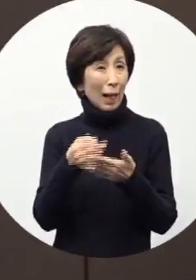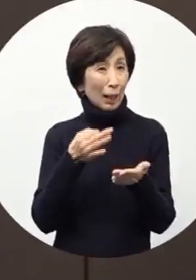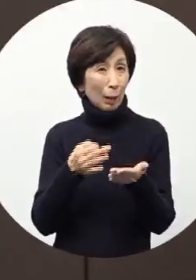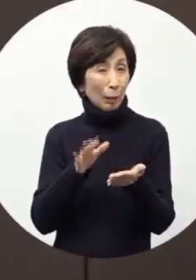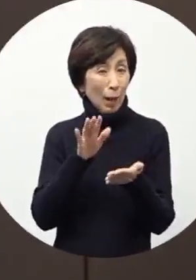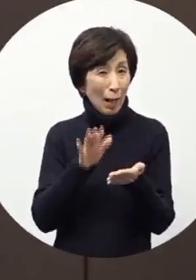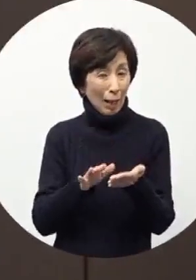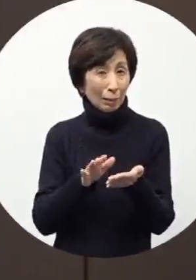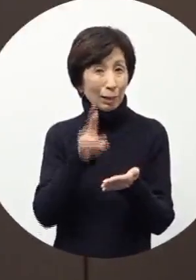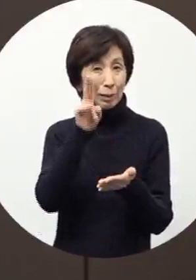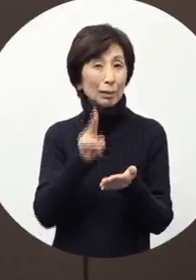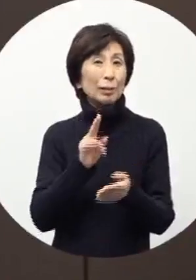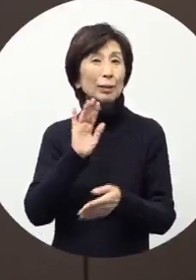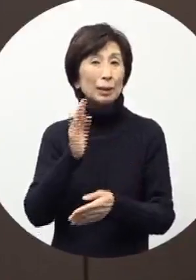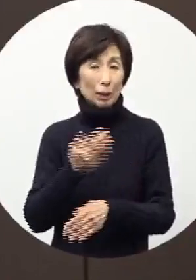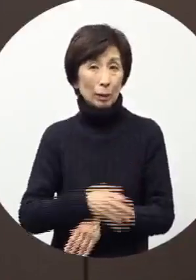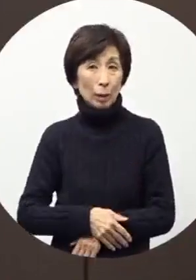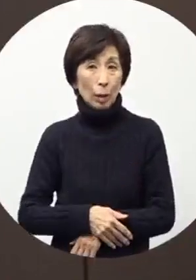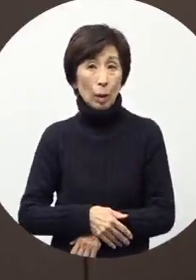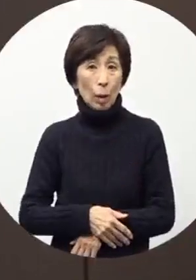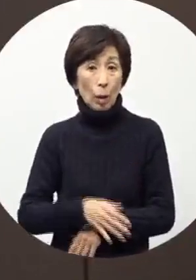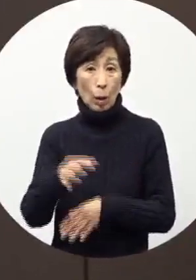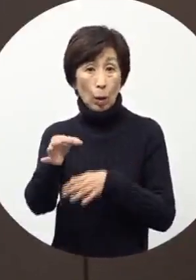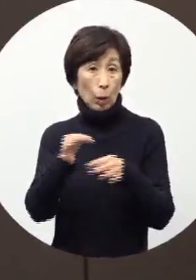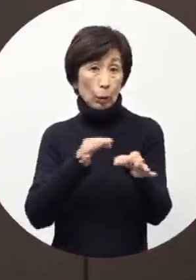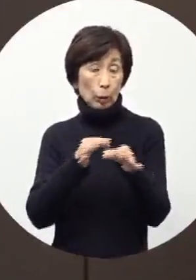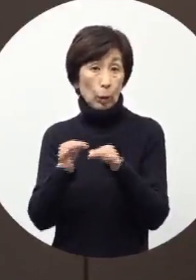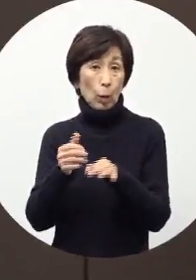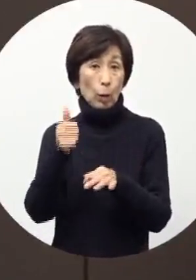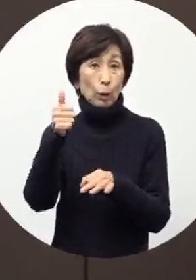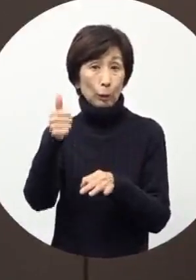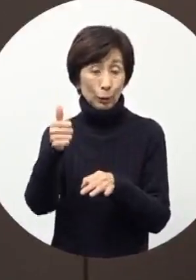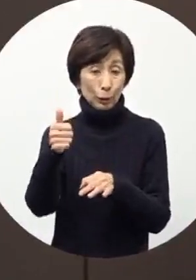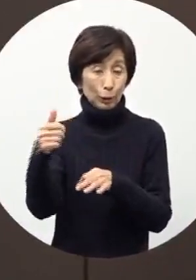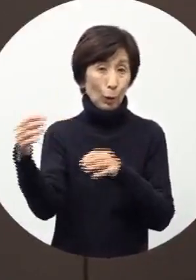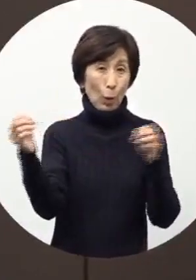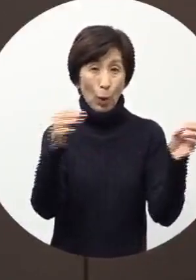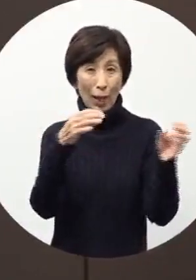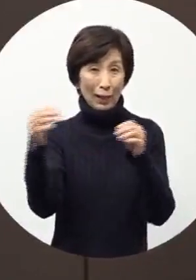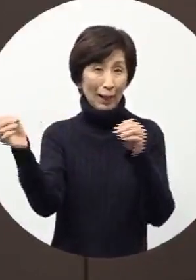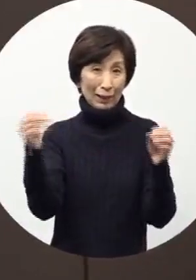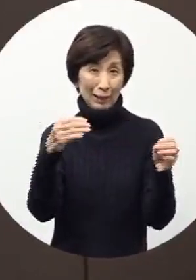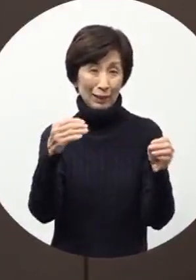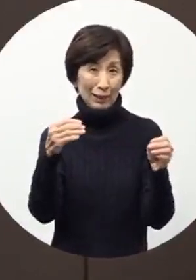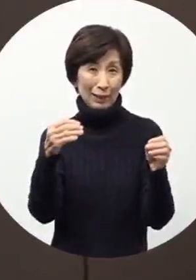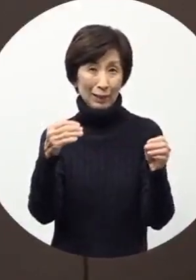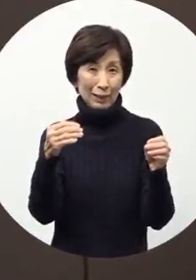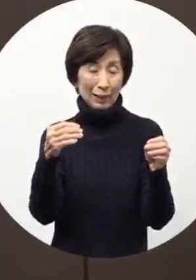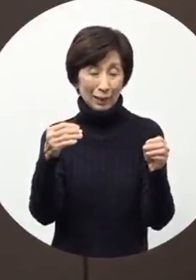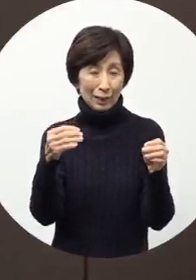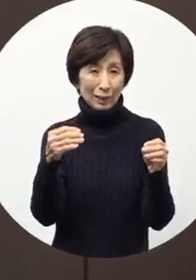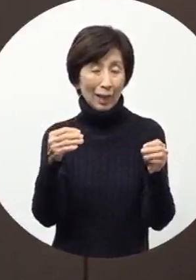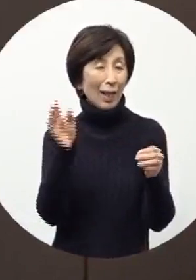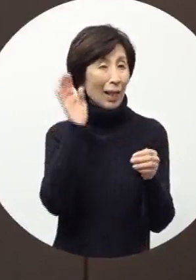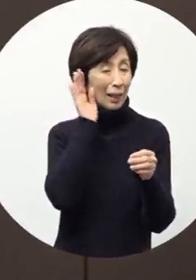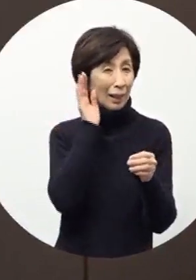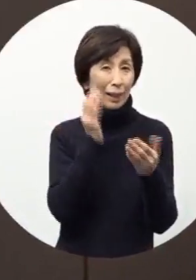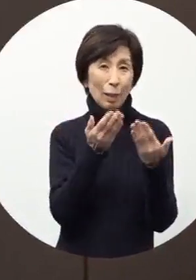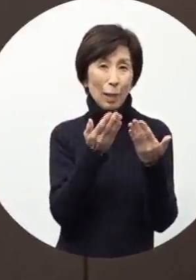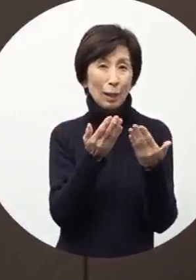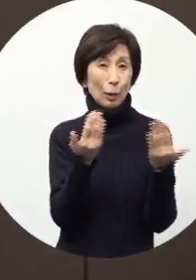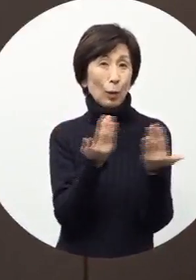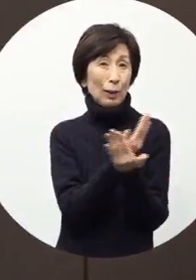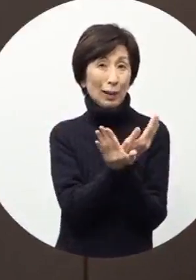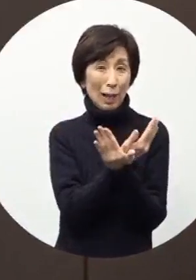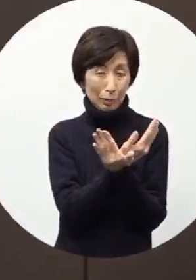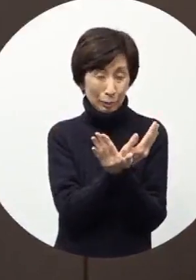も聞いてますし、うん、店主とはこうお話しすれば聞いた人も勉強